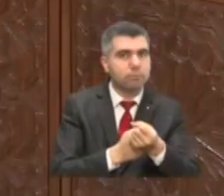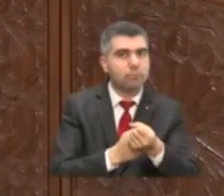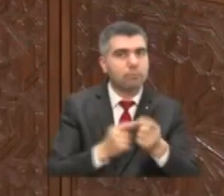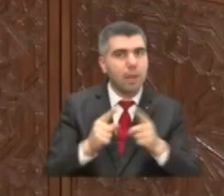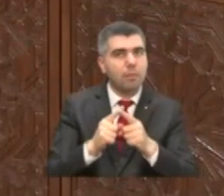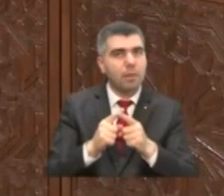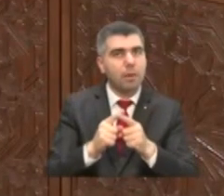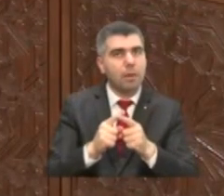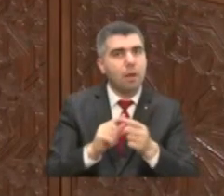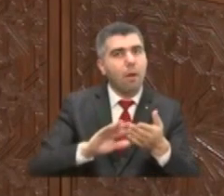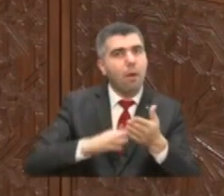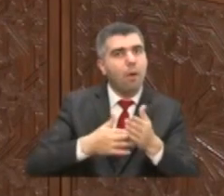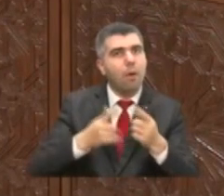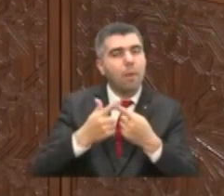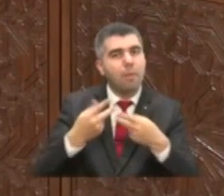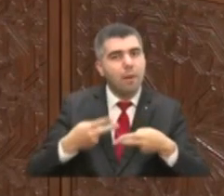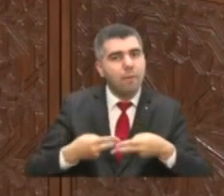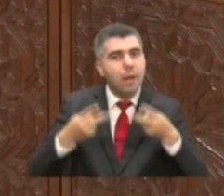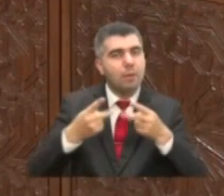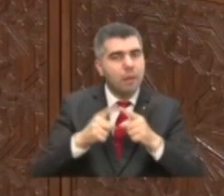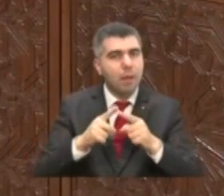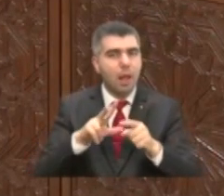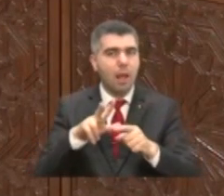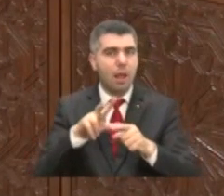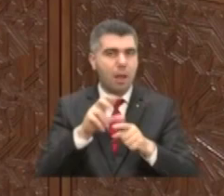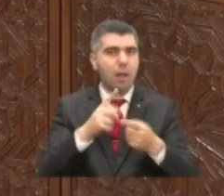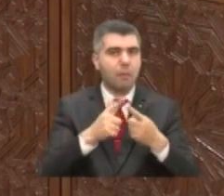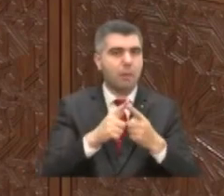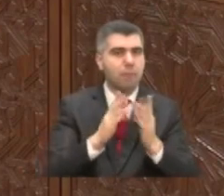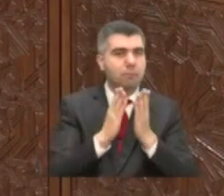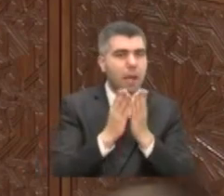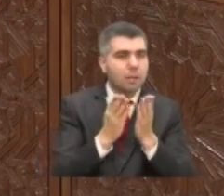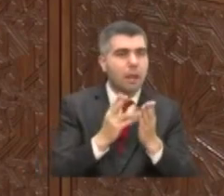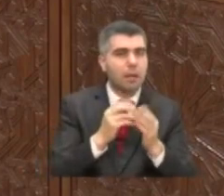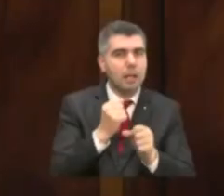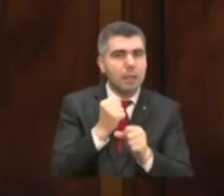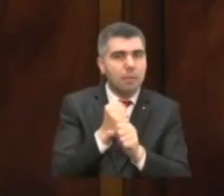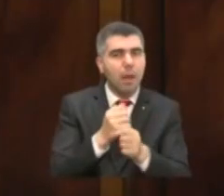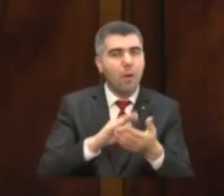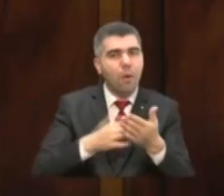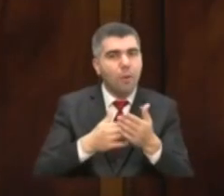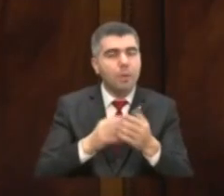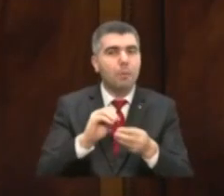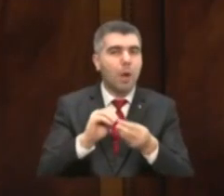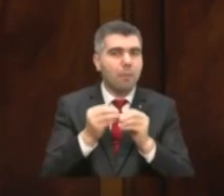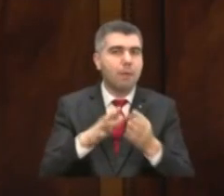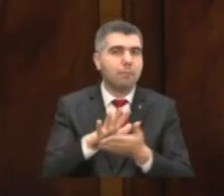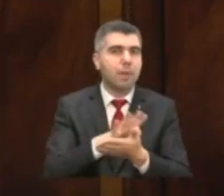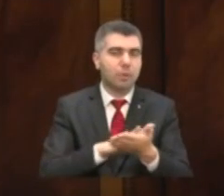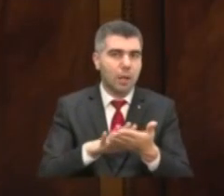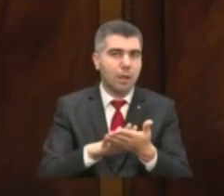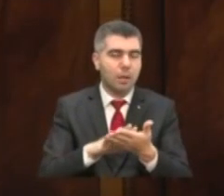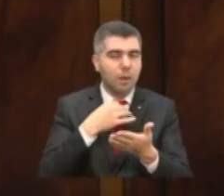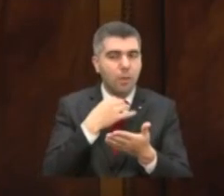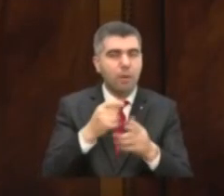يومنا هذا من تغطية العجز الذي تعرفه الخدمات الاجتماعية. لهذا نطلب وضع